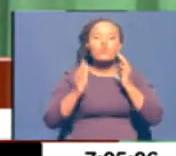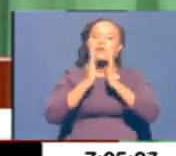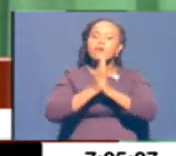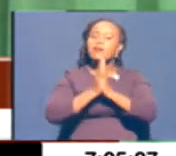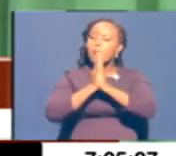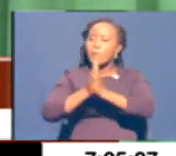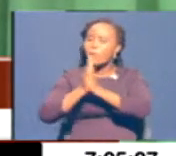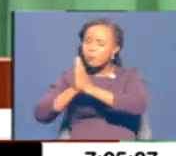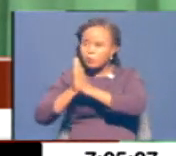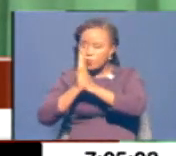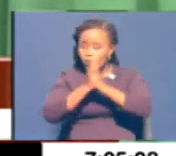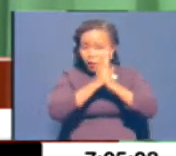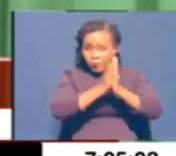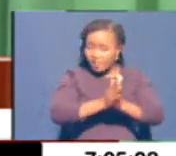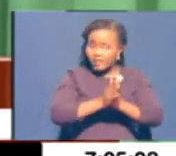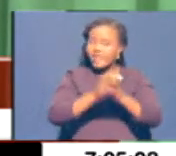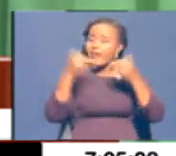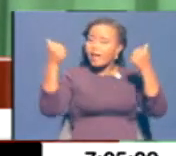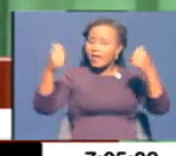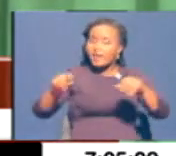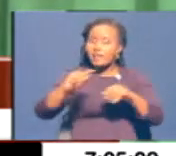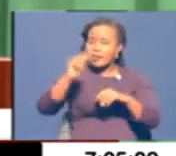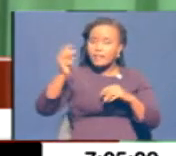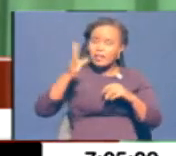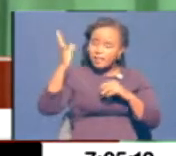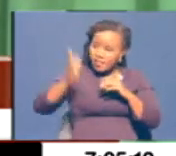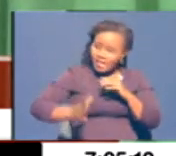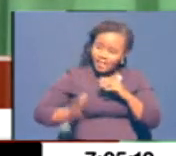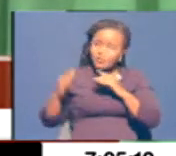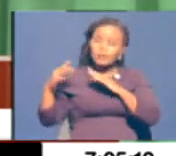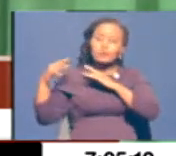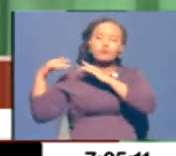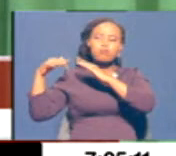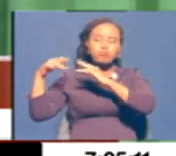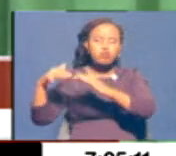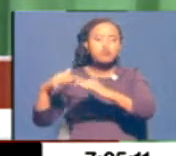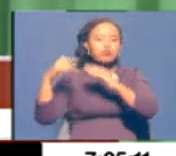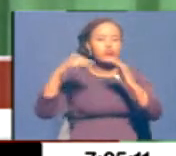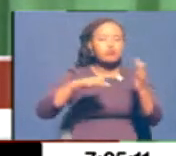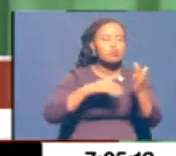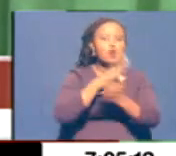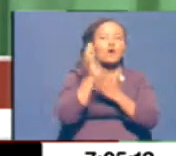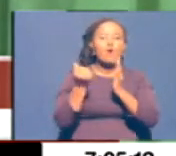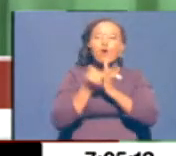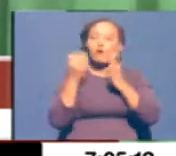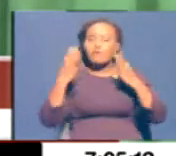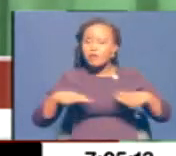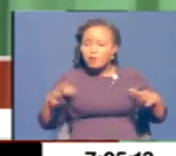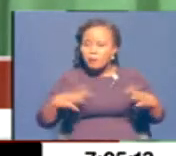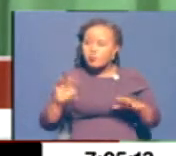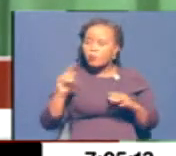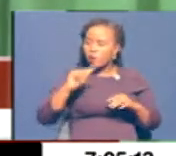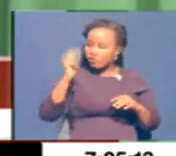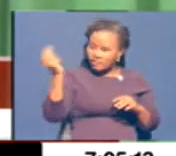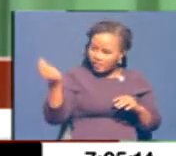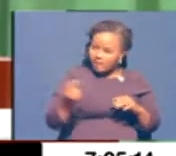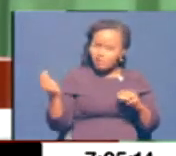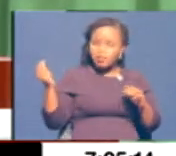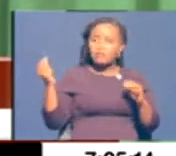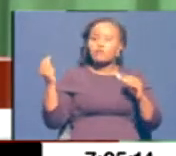Mkenya wajitokeze, Wakenya wote katika kila sehemu ya Kenya